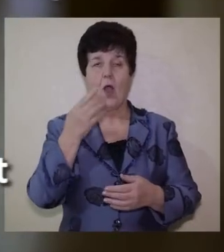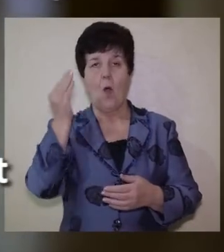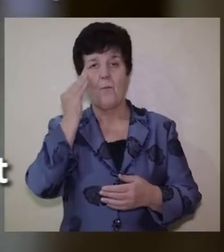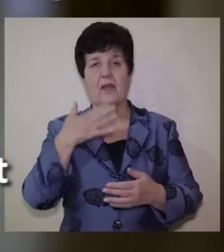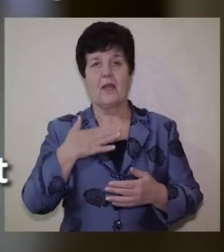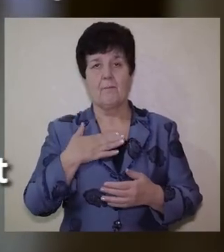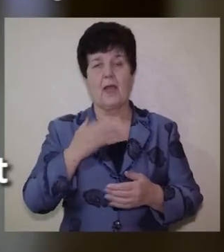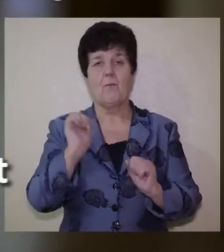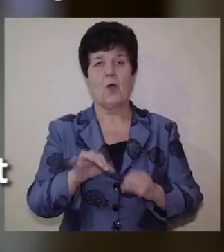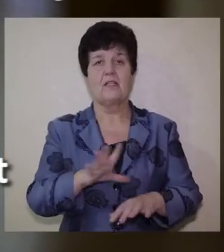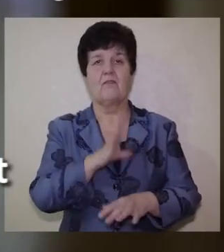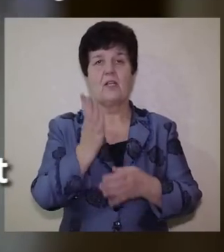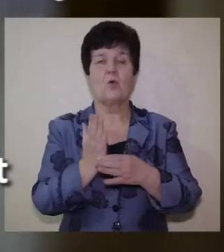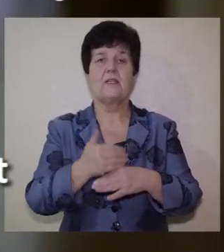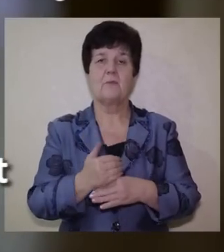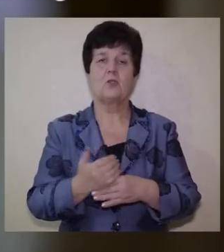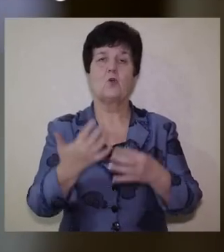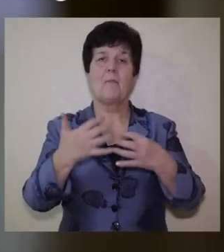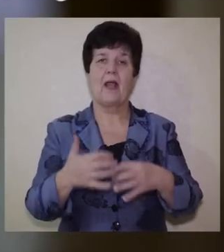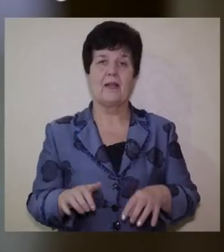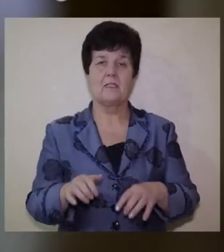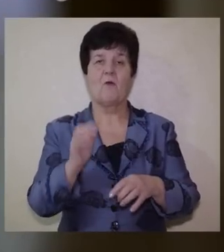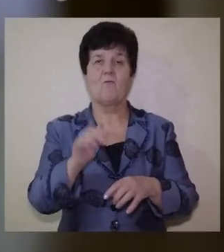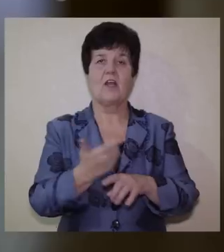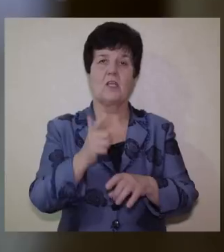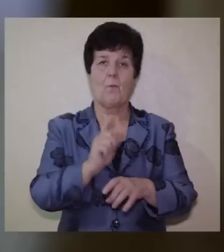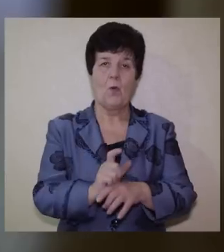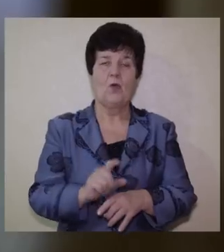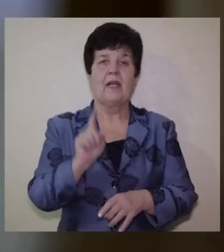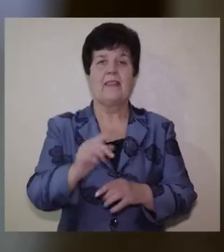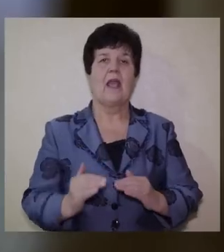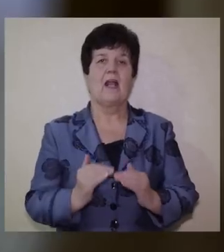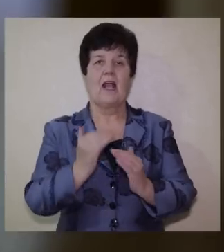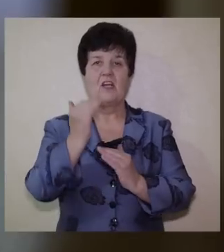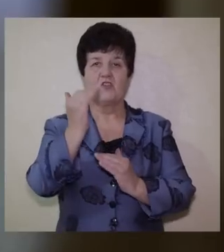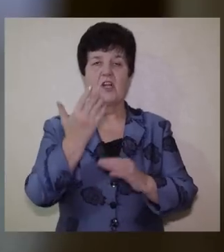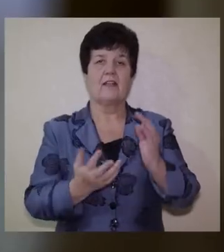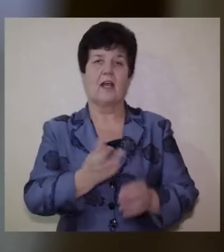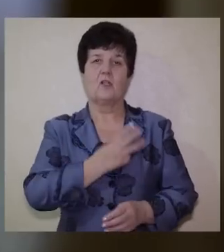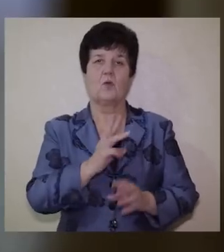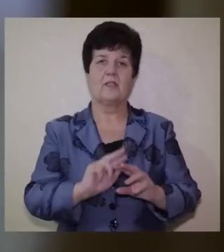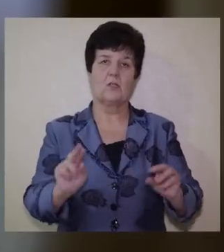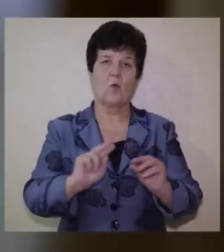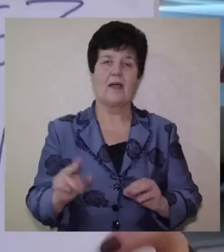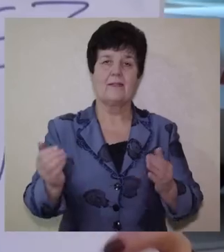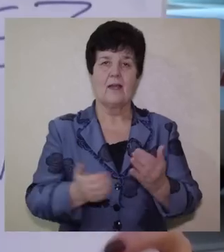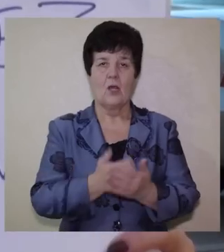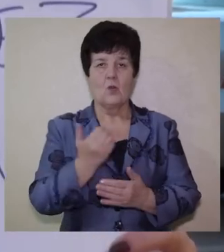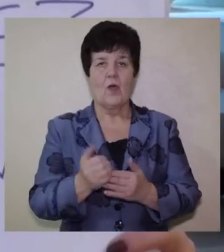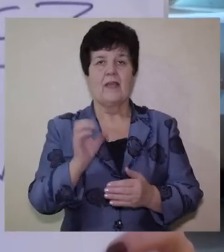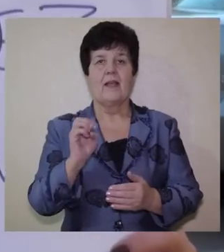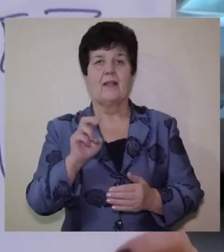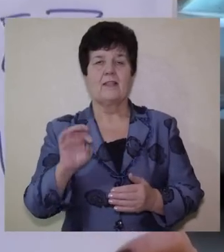mea, poate deveni un instrument și un mecanism foarte bun de creștere, dacă doriți, de educare a unei